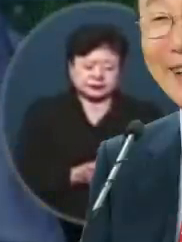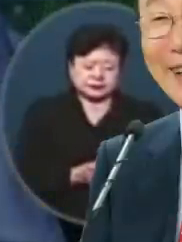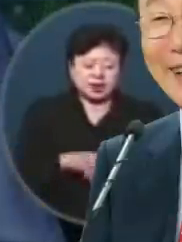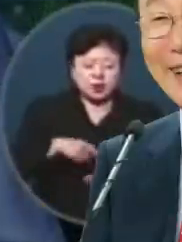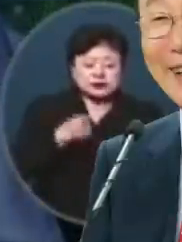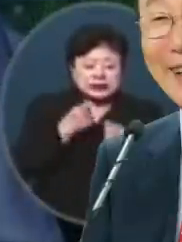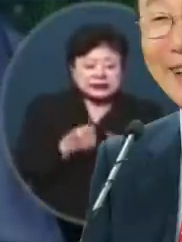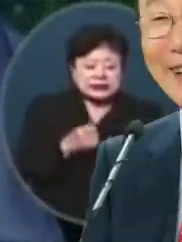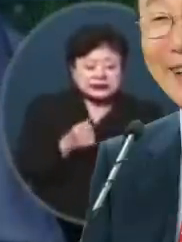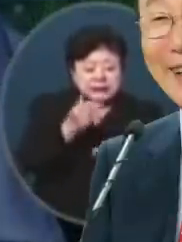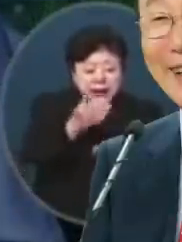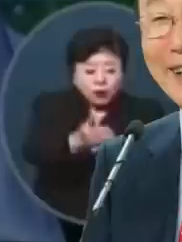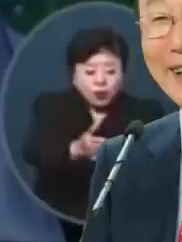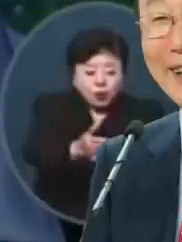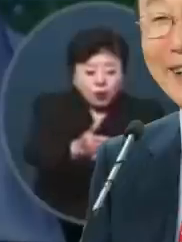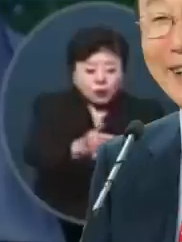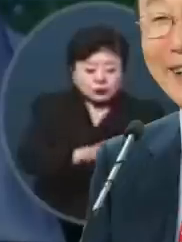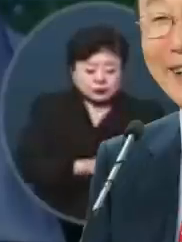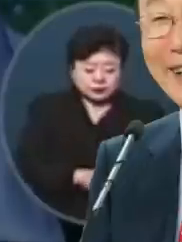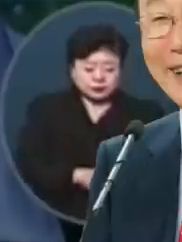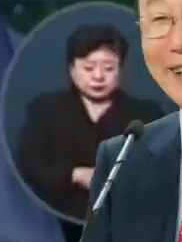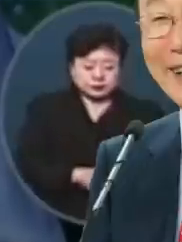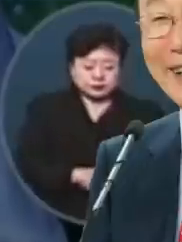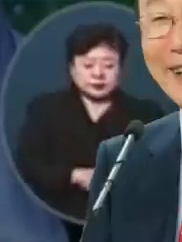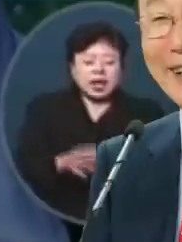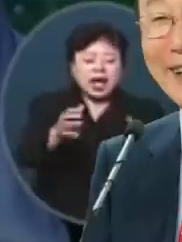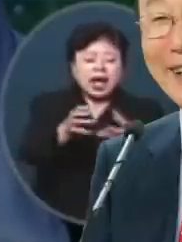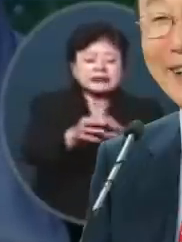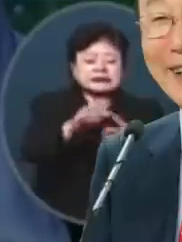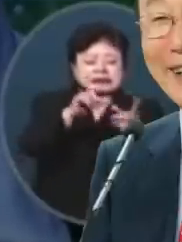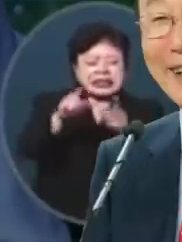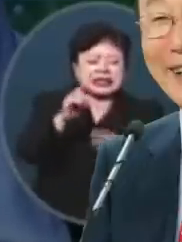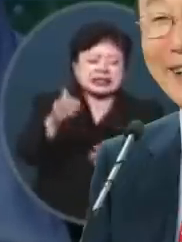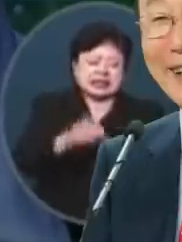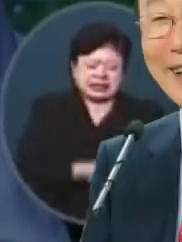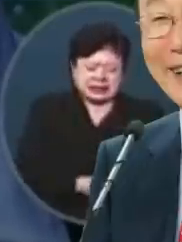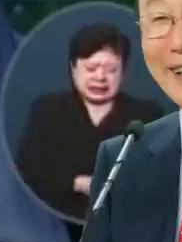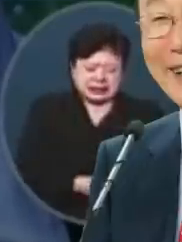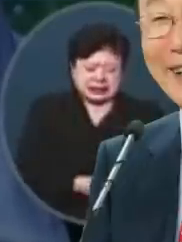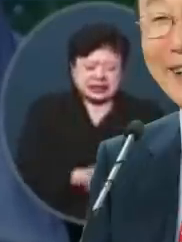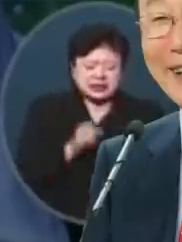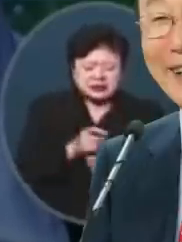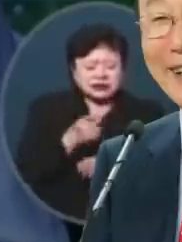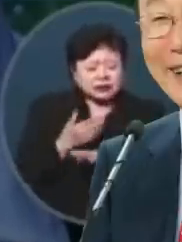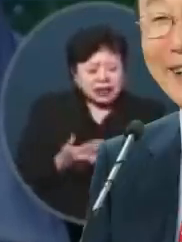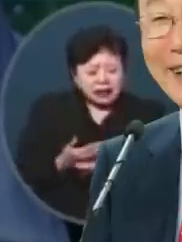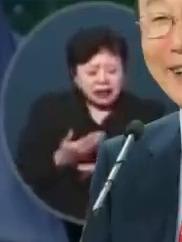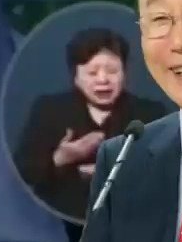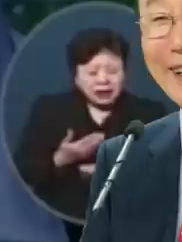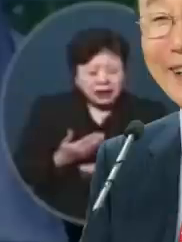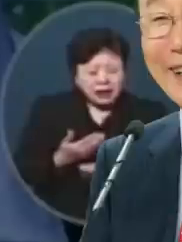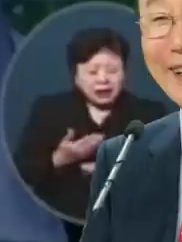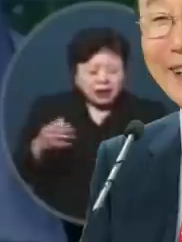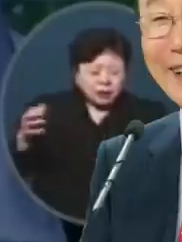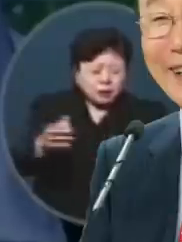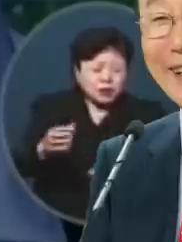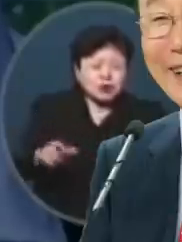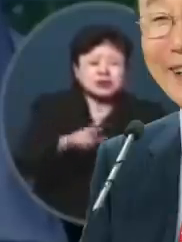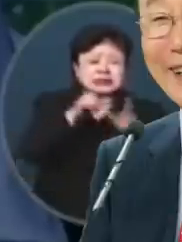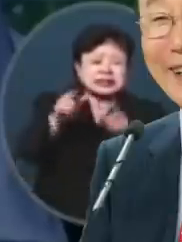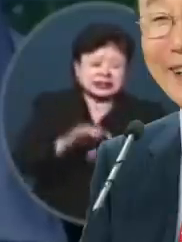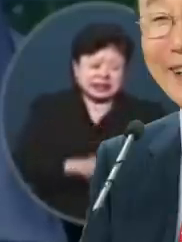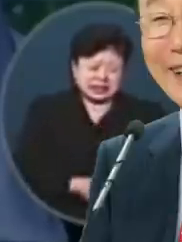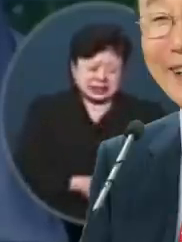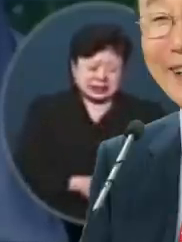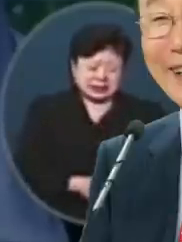혼자 살지 말고 함께 살아야 돼요. 그 성격이 다른 사람하고 모여 사니까